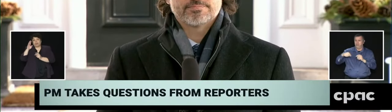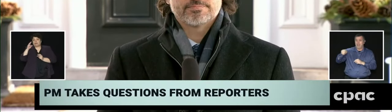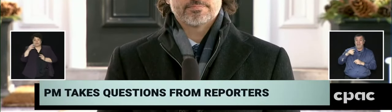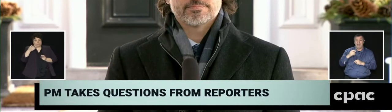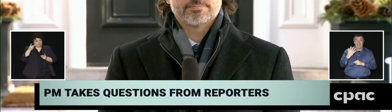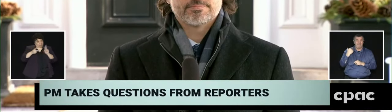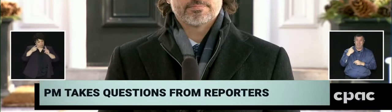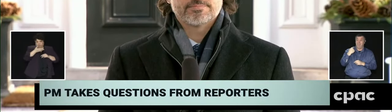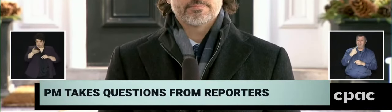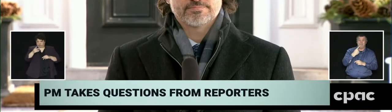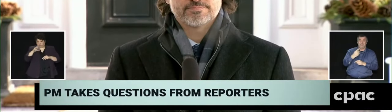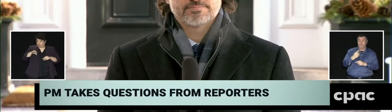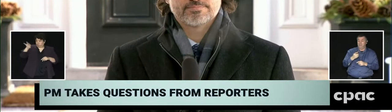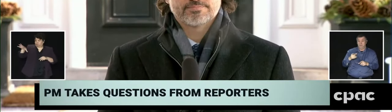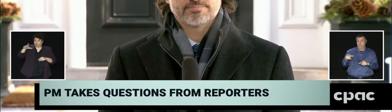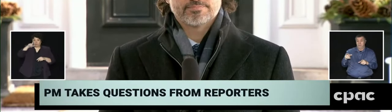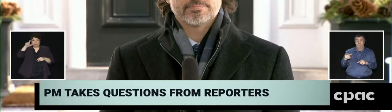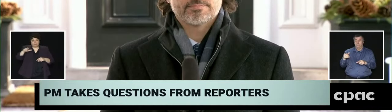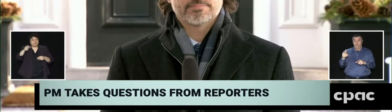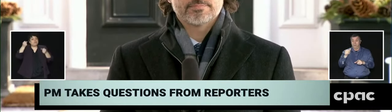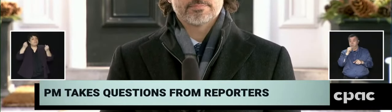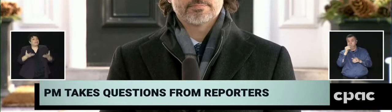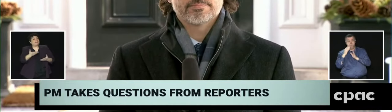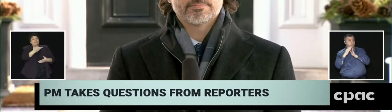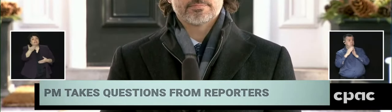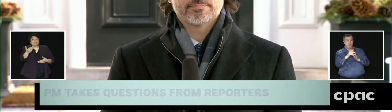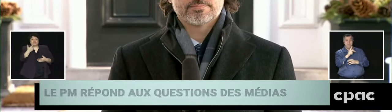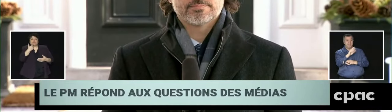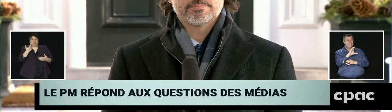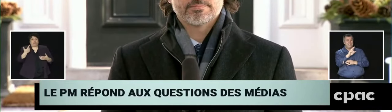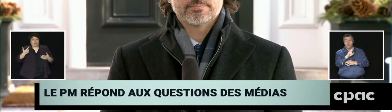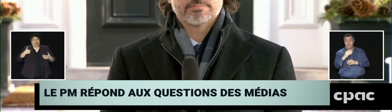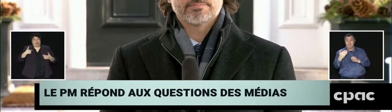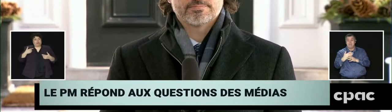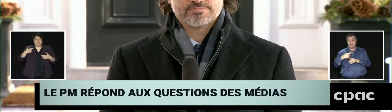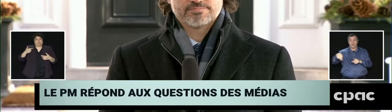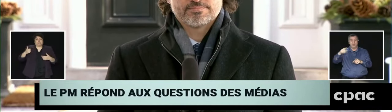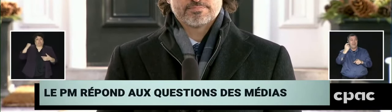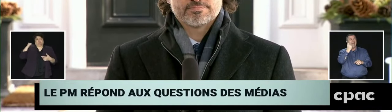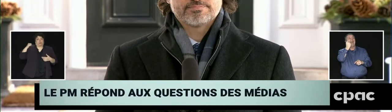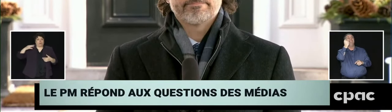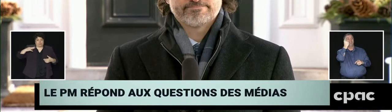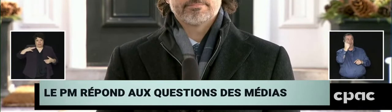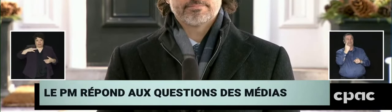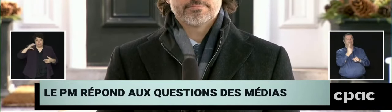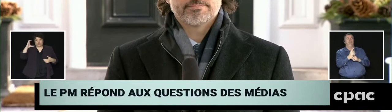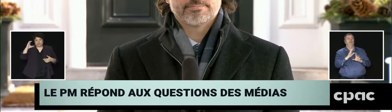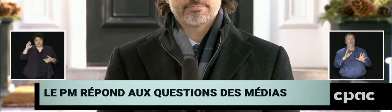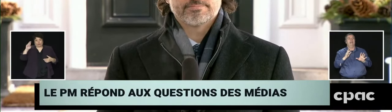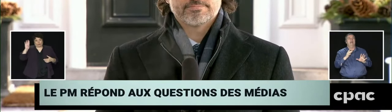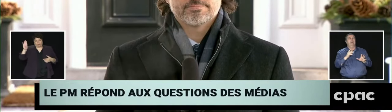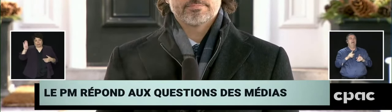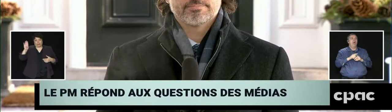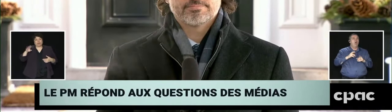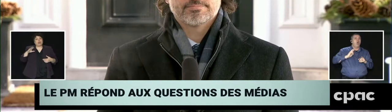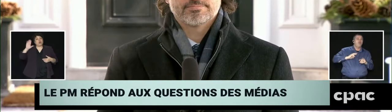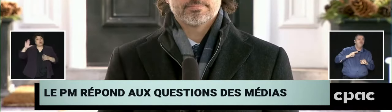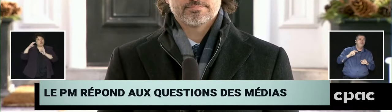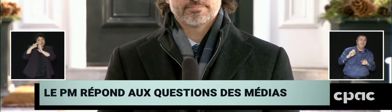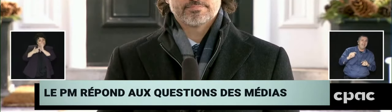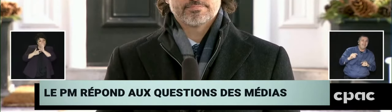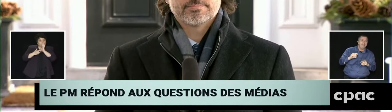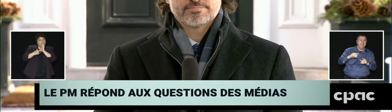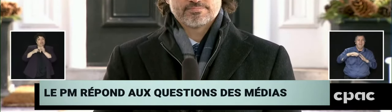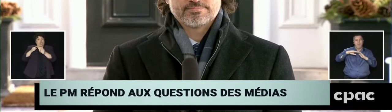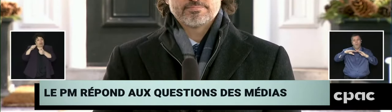dès le départ, eux, ils n'ont pas appliqué pour obtenir la PCU parce qu'ils avaient compris les règles correctement. Leur revenu net était